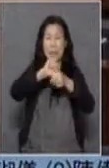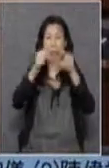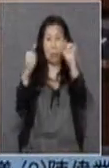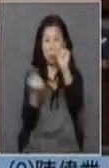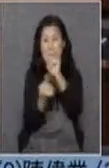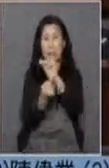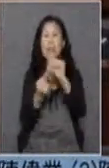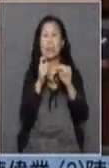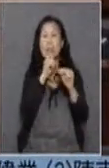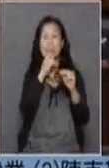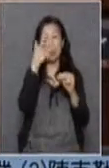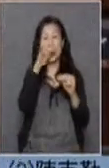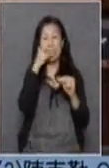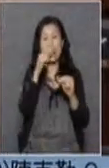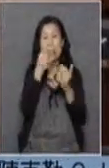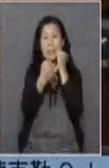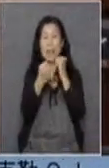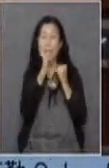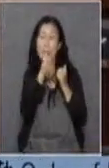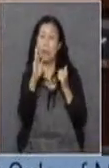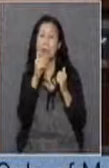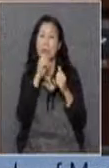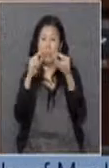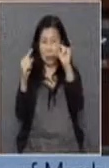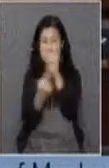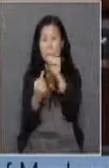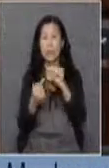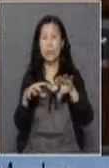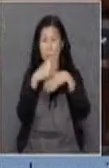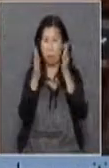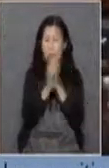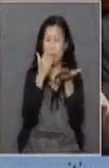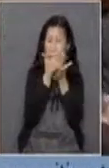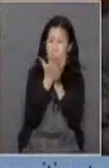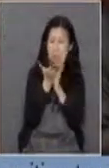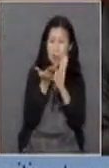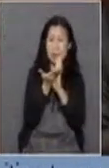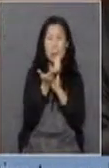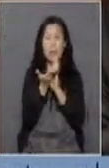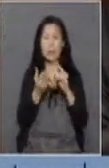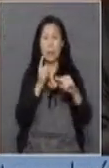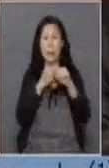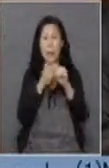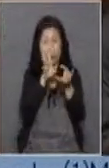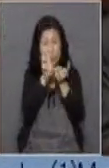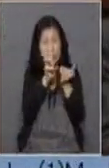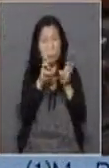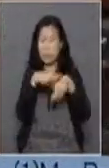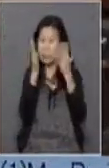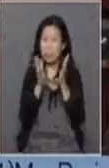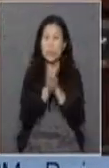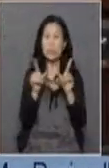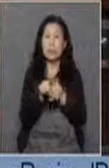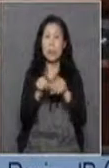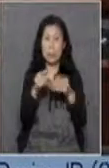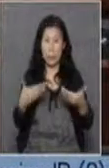年度新生的婴儿免税额是增到70000元。种种主席，我不可以呢是全部呢在